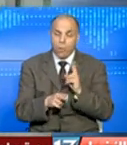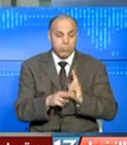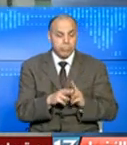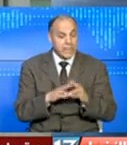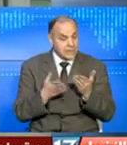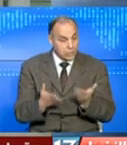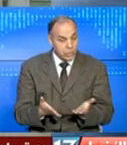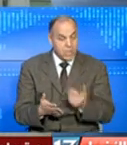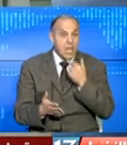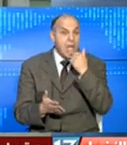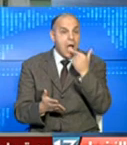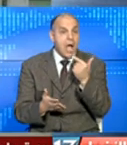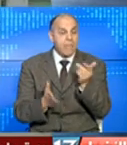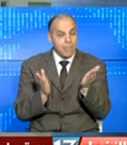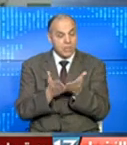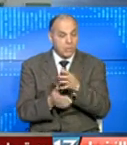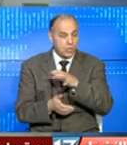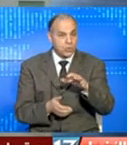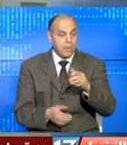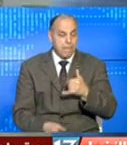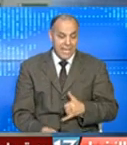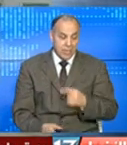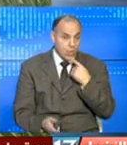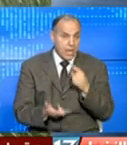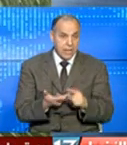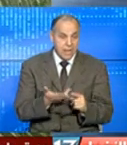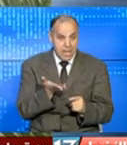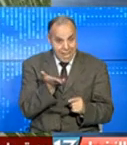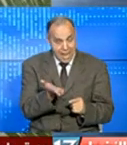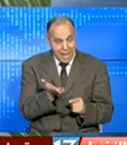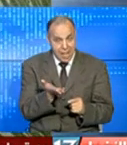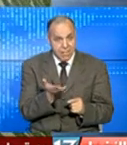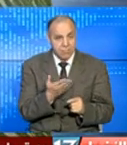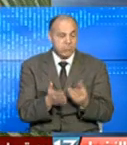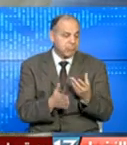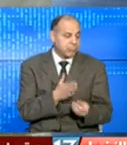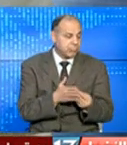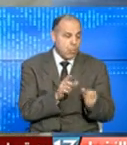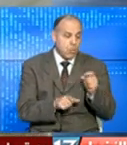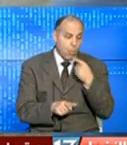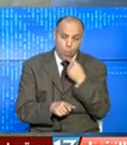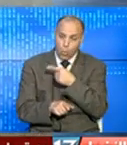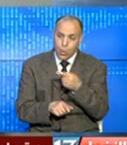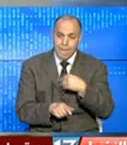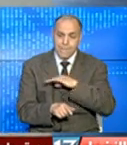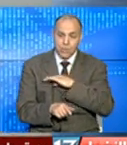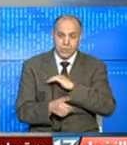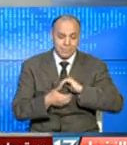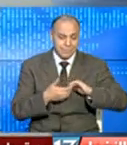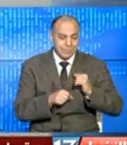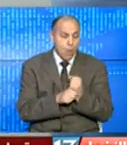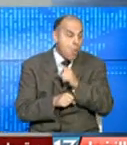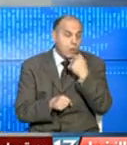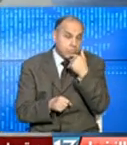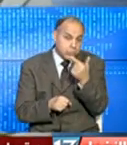سنوات، ولا سيما المستشفى الجهوي ببن قردان الذي يفتقر بحسب المواطنين وممثلي المنظمات